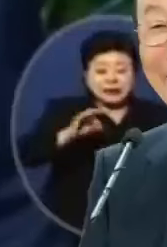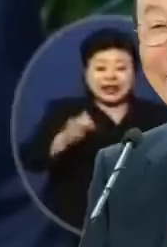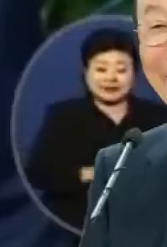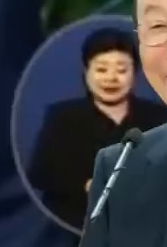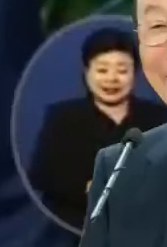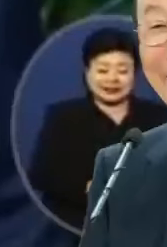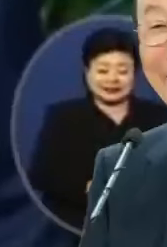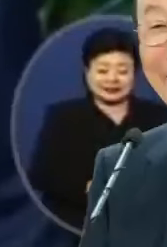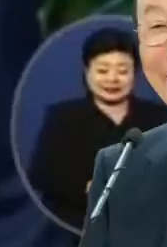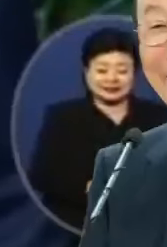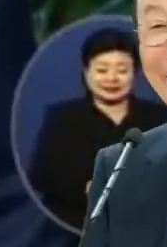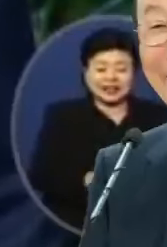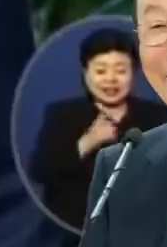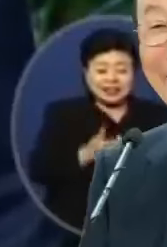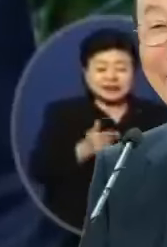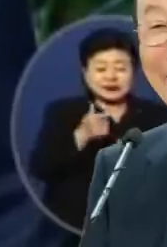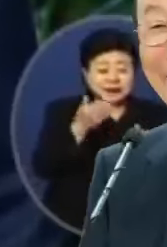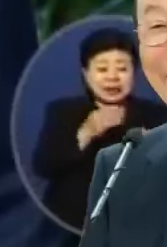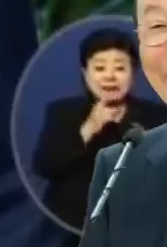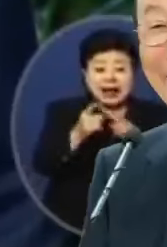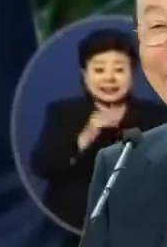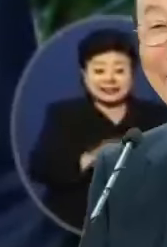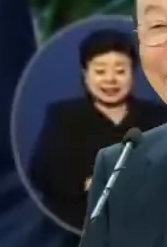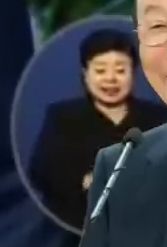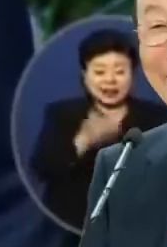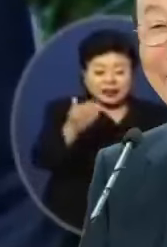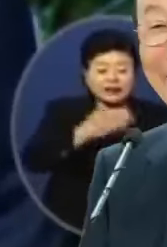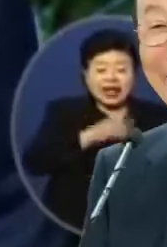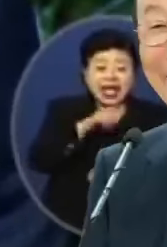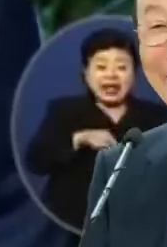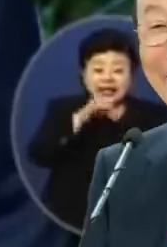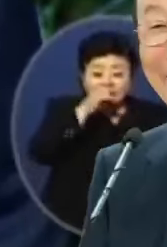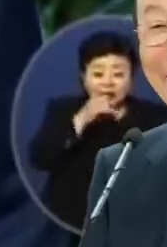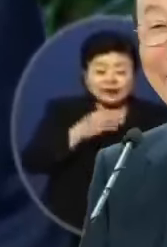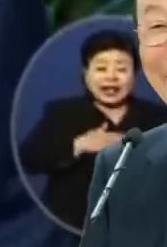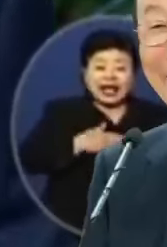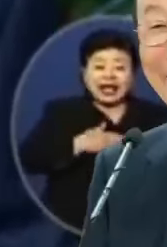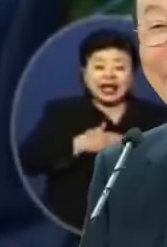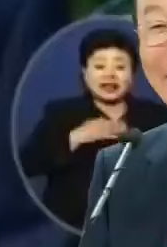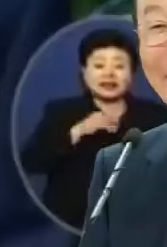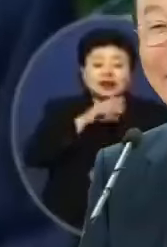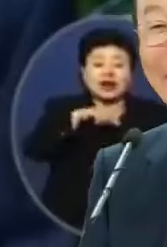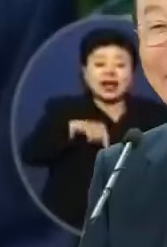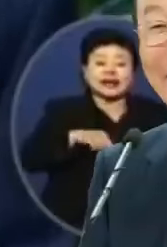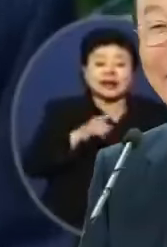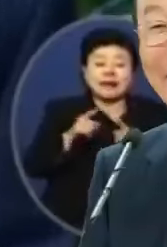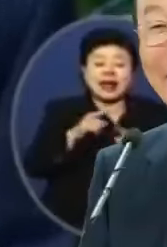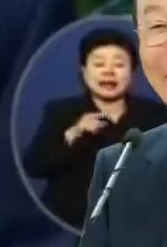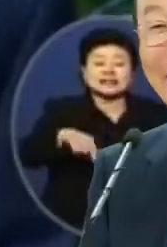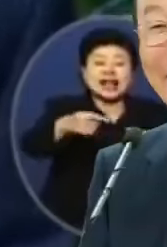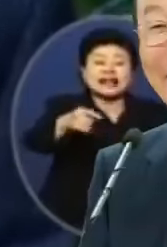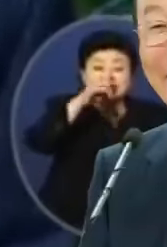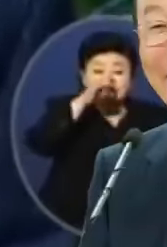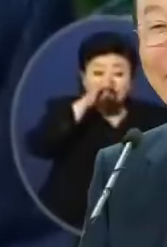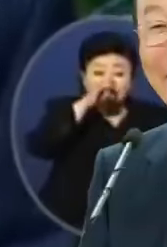것입니다. 예수님께서도 말씀하기를 너가 내 안에 있고 내 말이 너희 안에